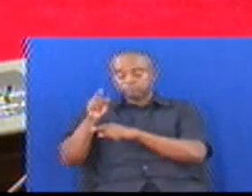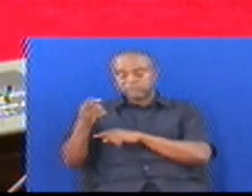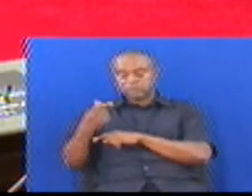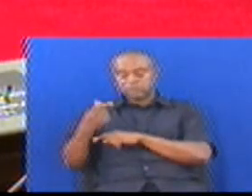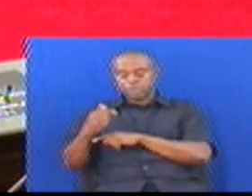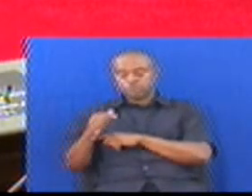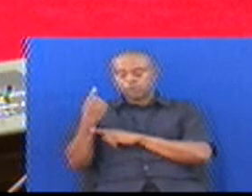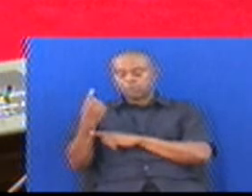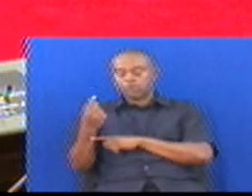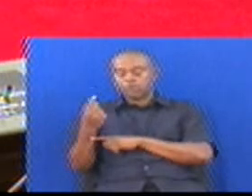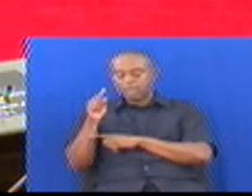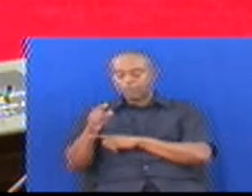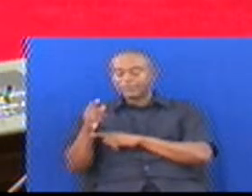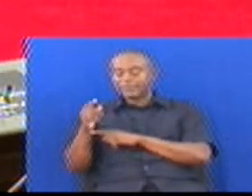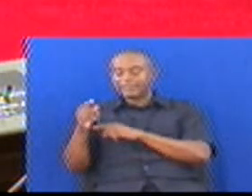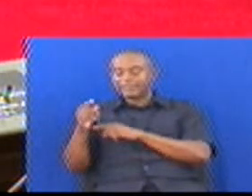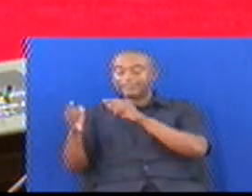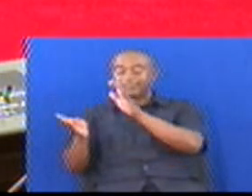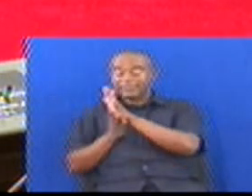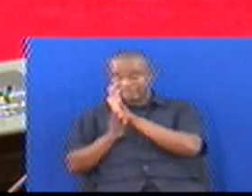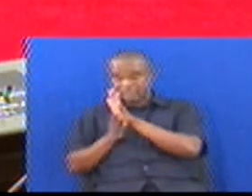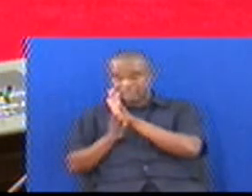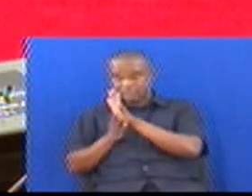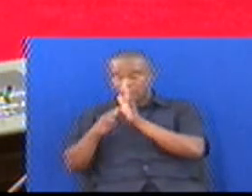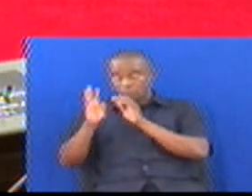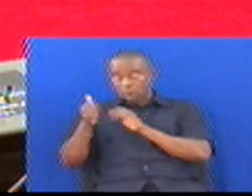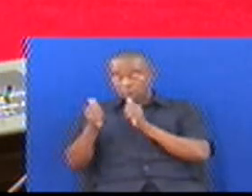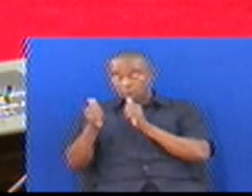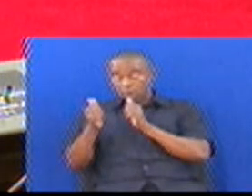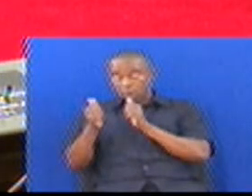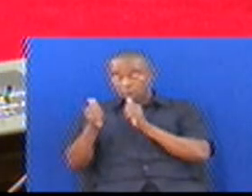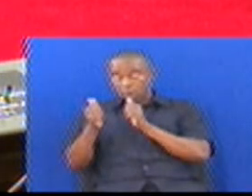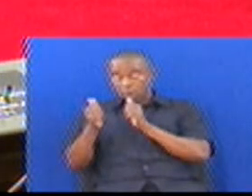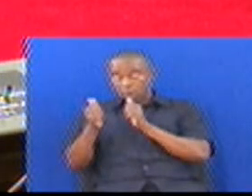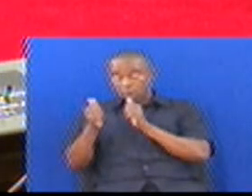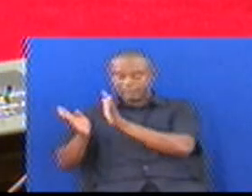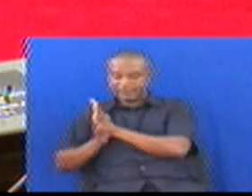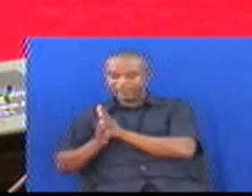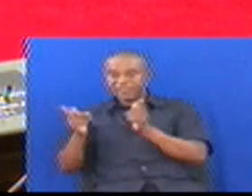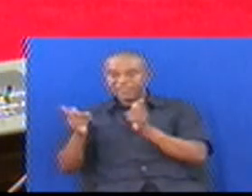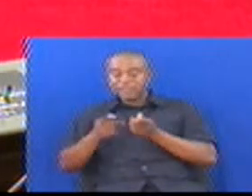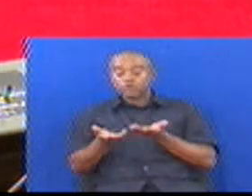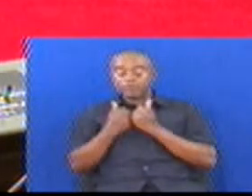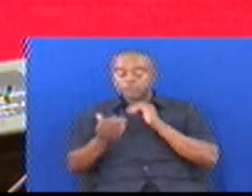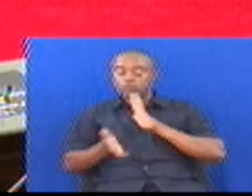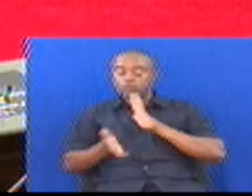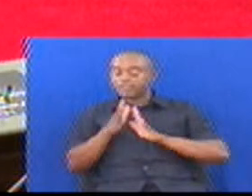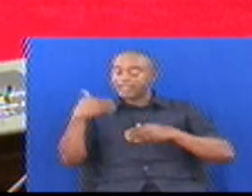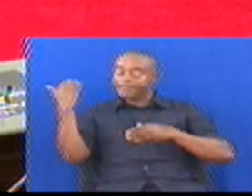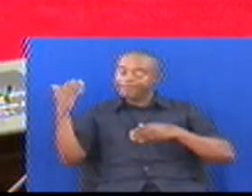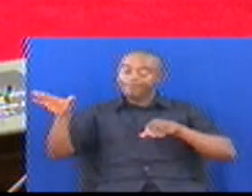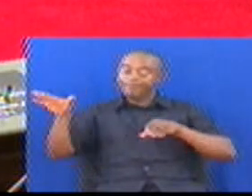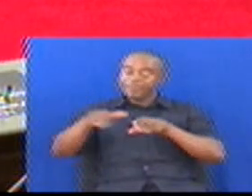trilioni 1.9 mwaka 2018-19, na kuanzishwa kwa bima ya mazao yenye lengo la kumsaidia